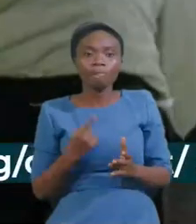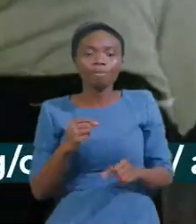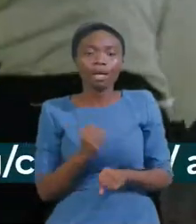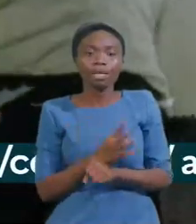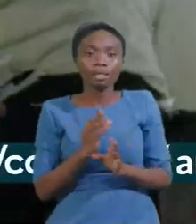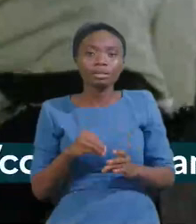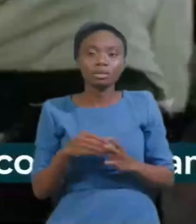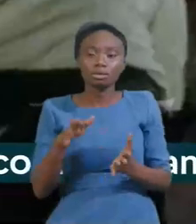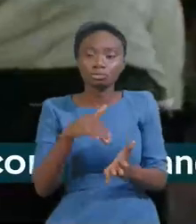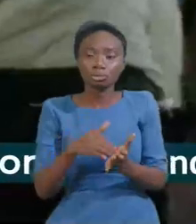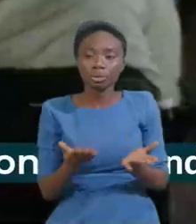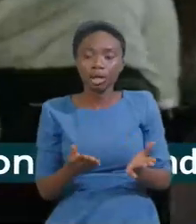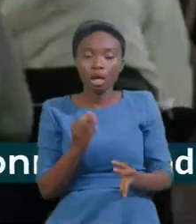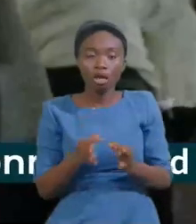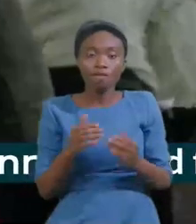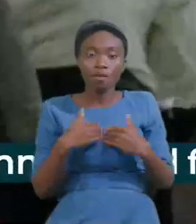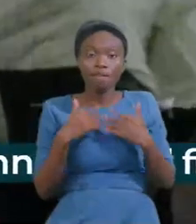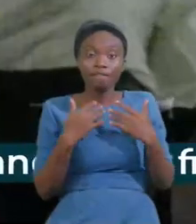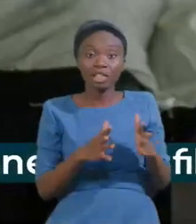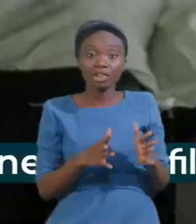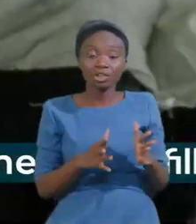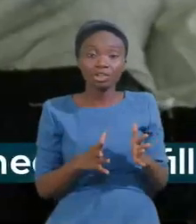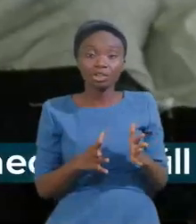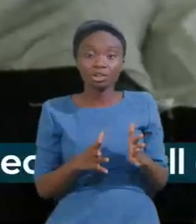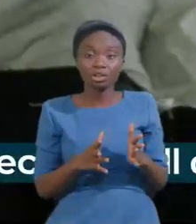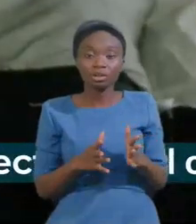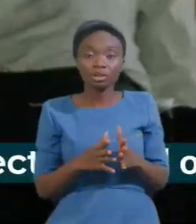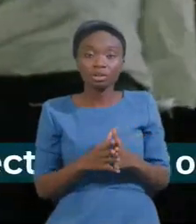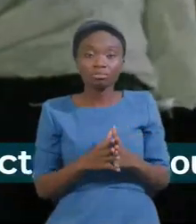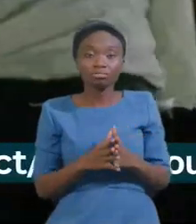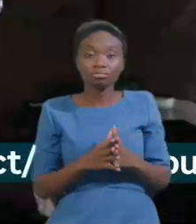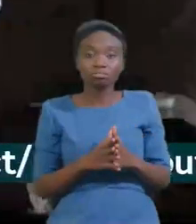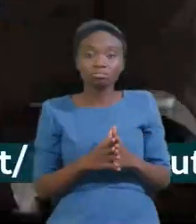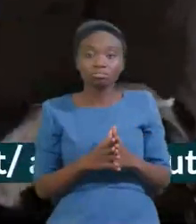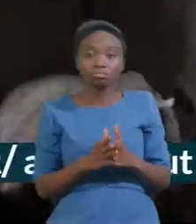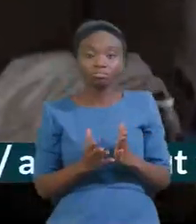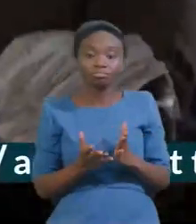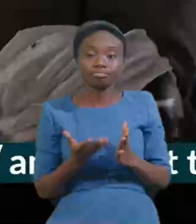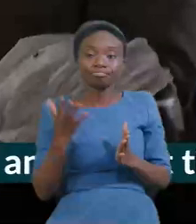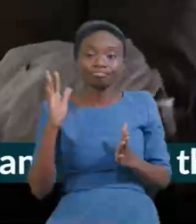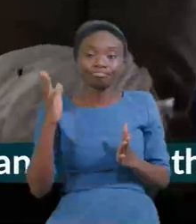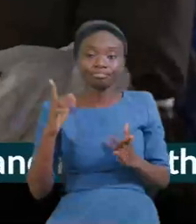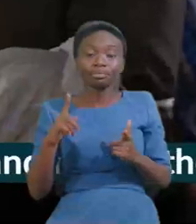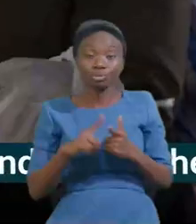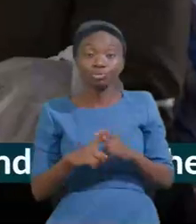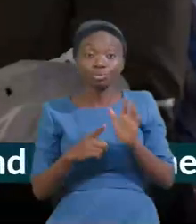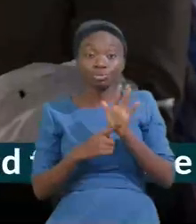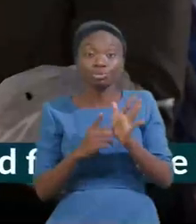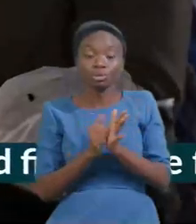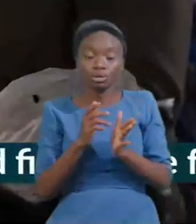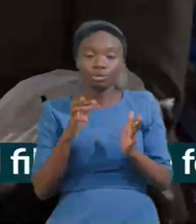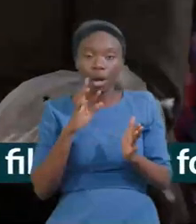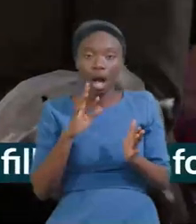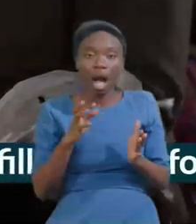the middle here, if you have finished, you should lift up, you should raise your hand to indicate that you are through.